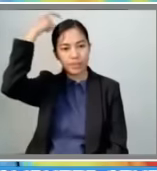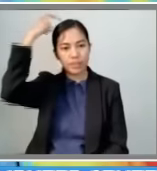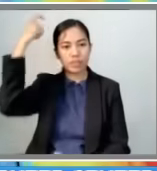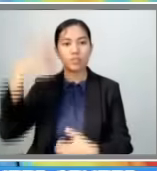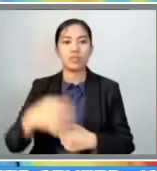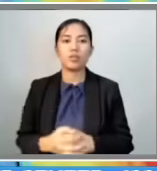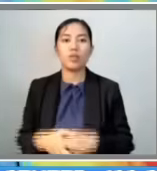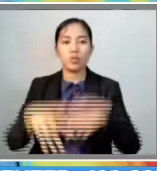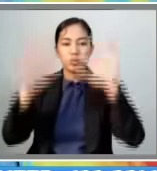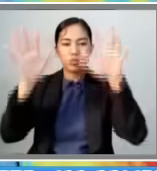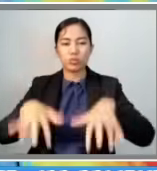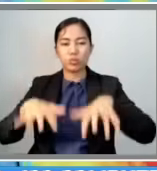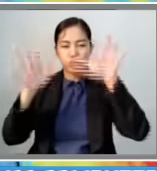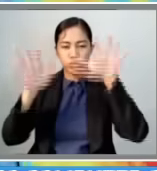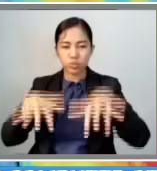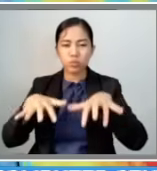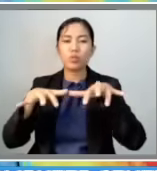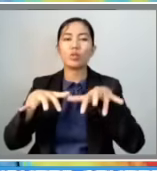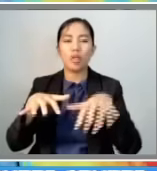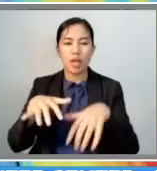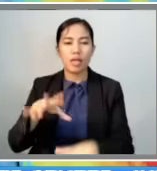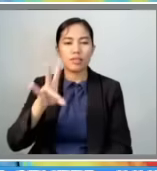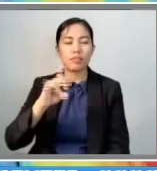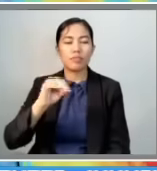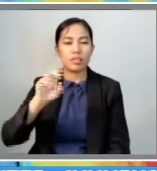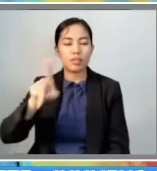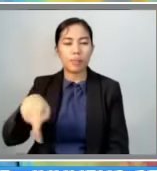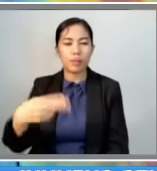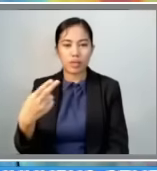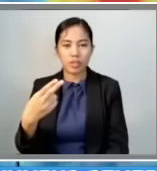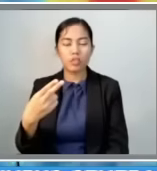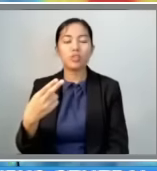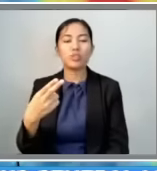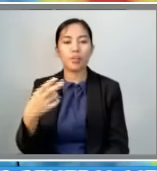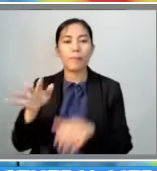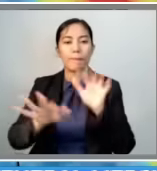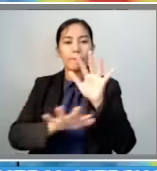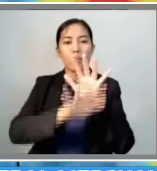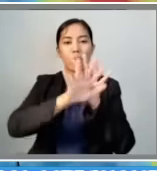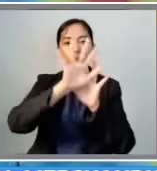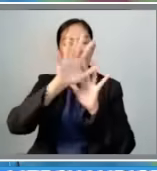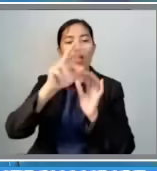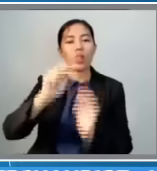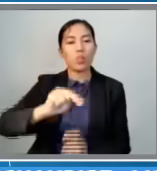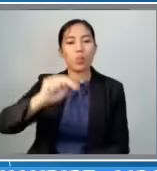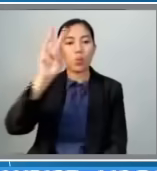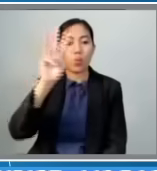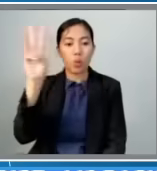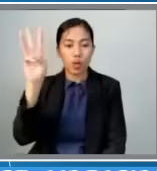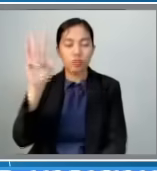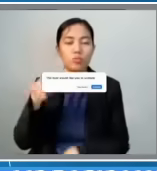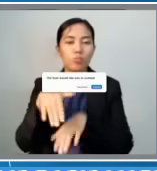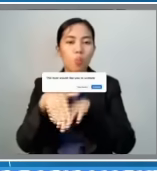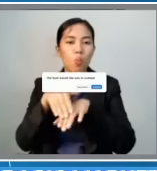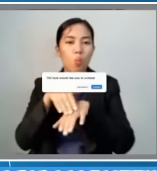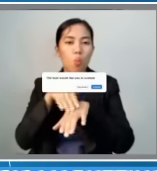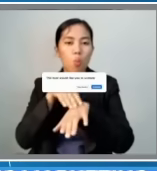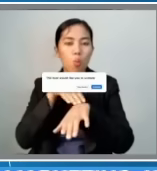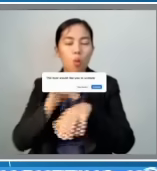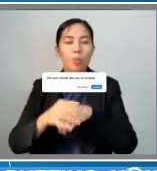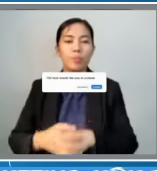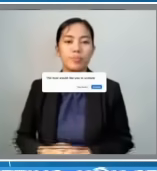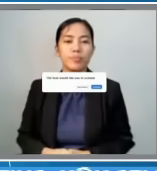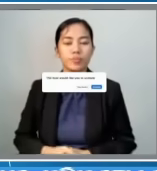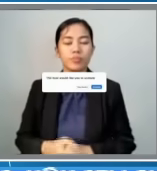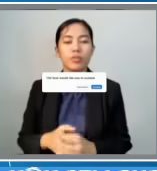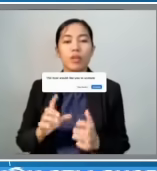hour at gumagalaw sa direksyong north-northwest ng dahan-dahan. Sa mga susunod na oras,